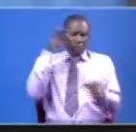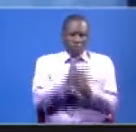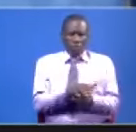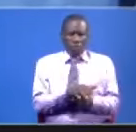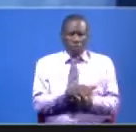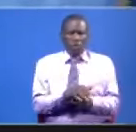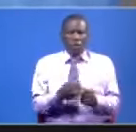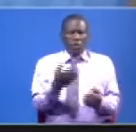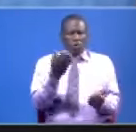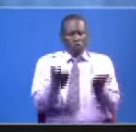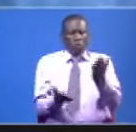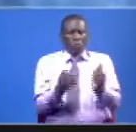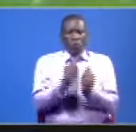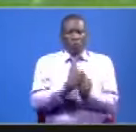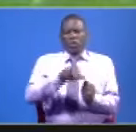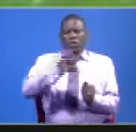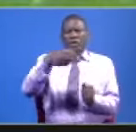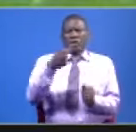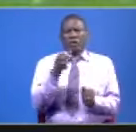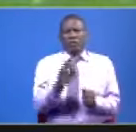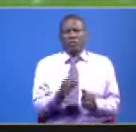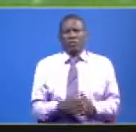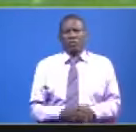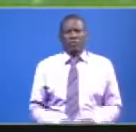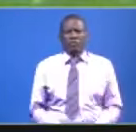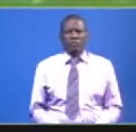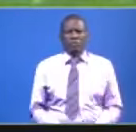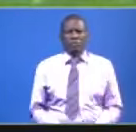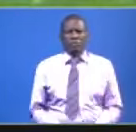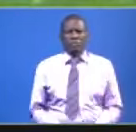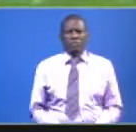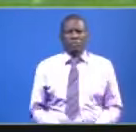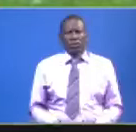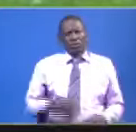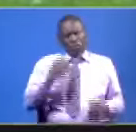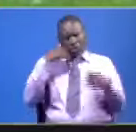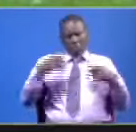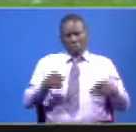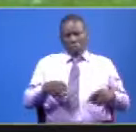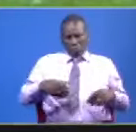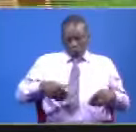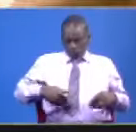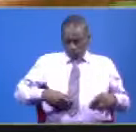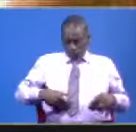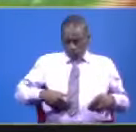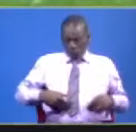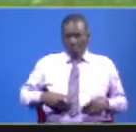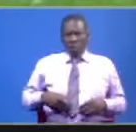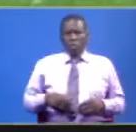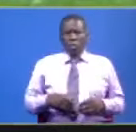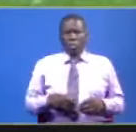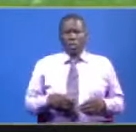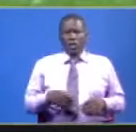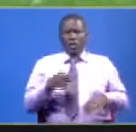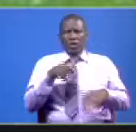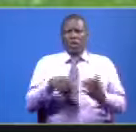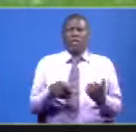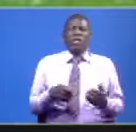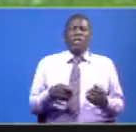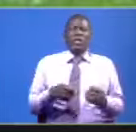nzima ikilinganishwa na NHIF. Magonjwa ya figo. Awali chini ya NHIF kwa tunasimamia